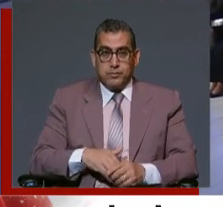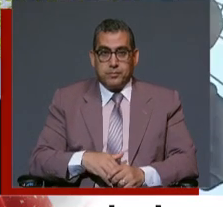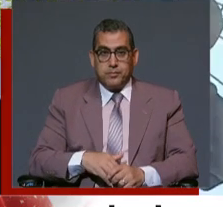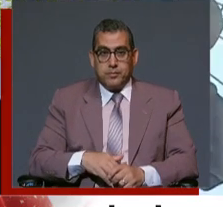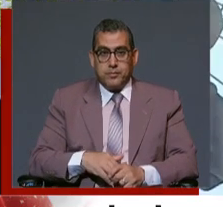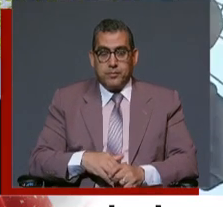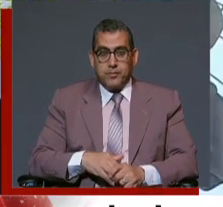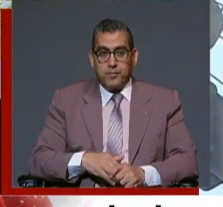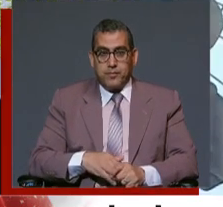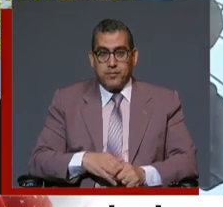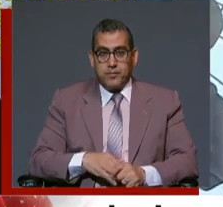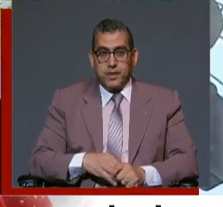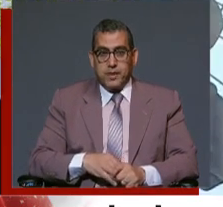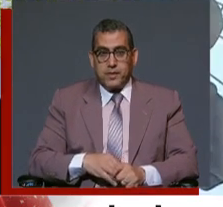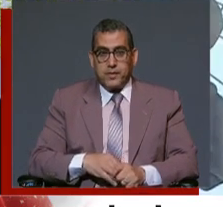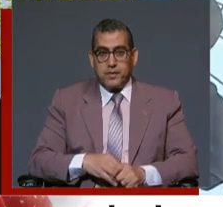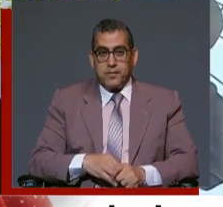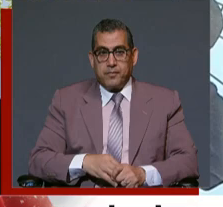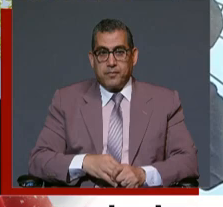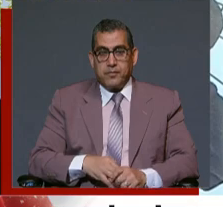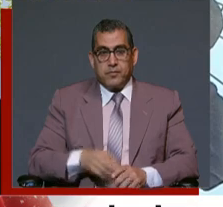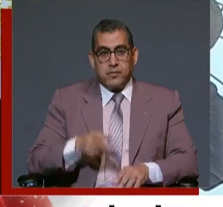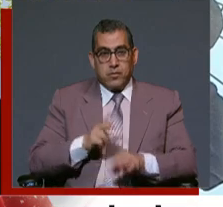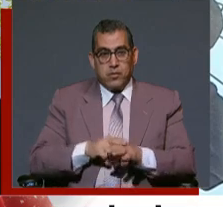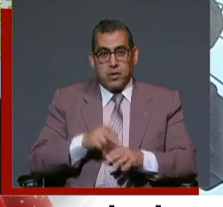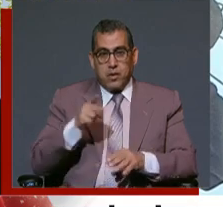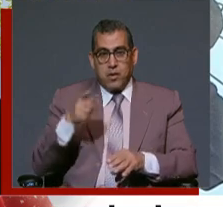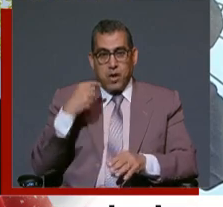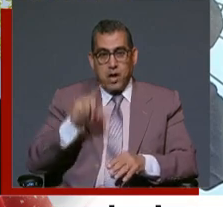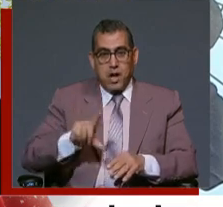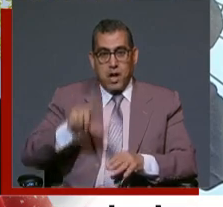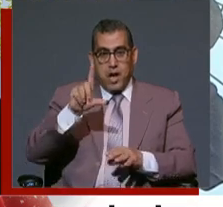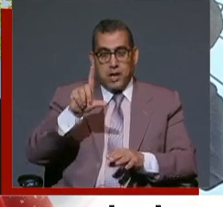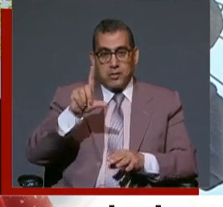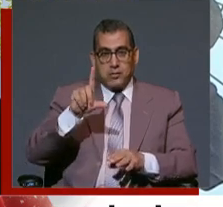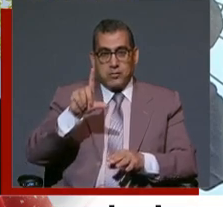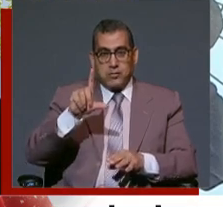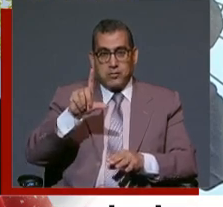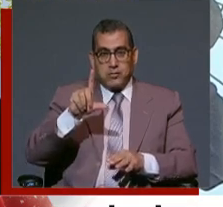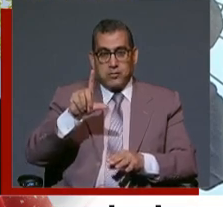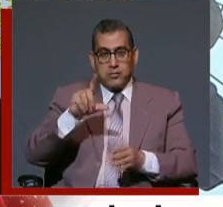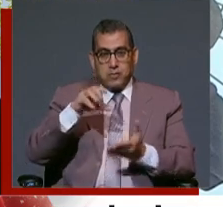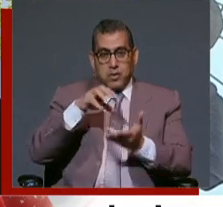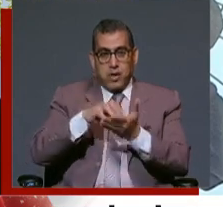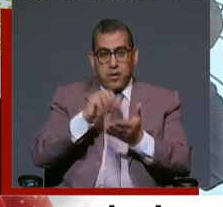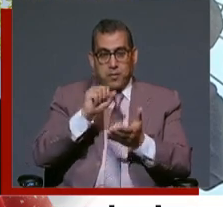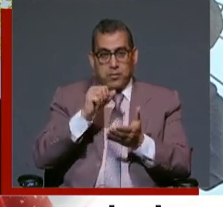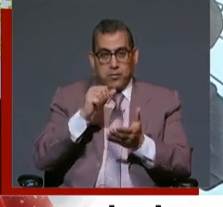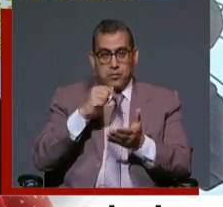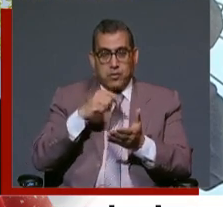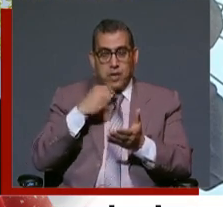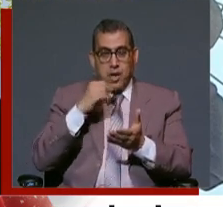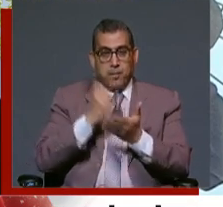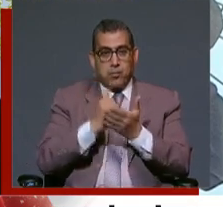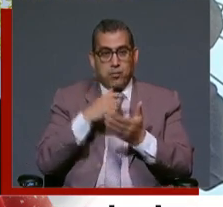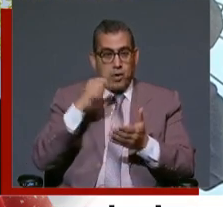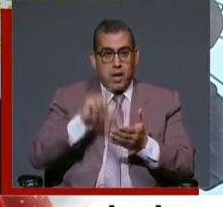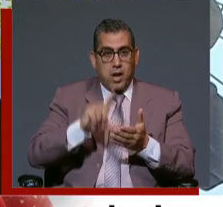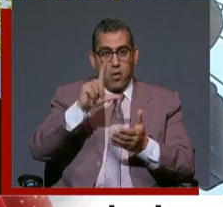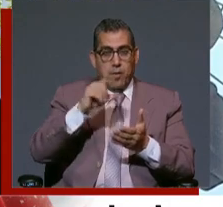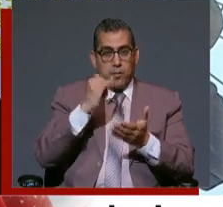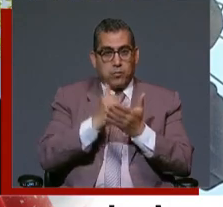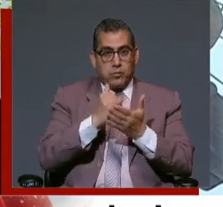فيليب بانجو، وكذلك رئيس جمهورية الصومال الفيدرالية ورئيس